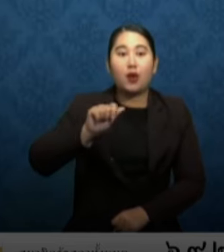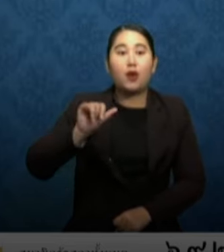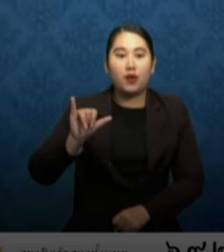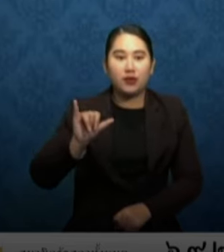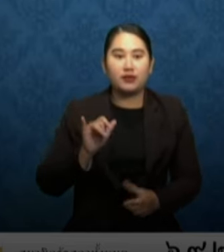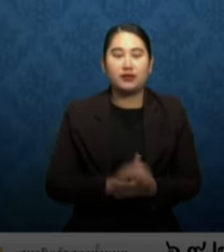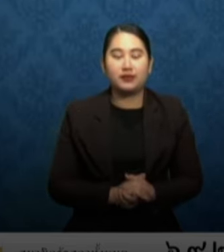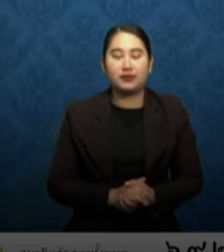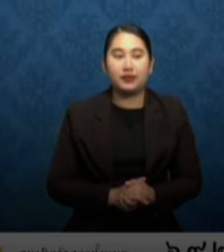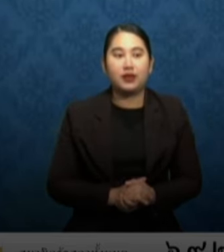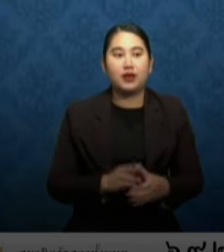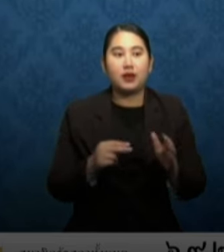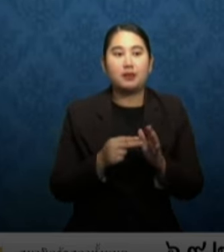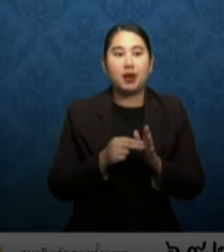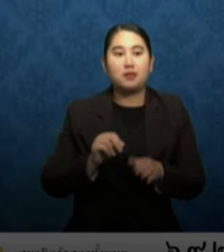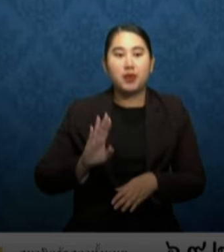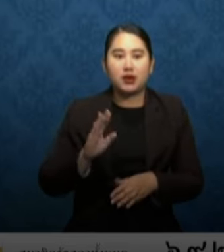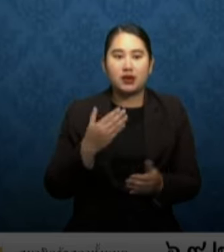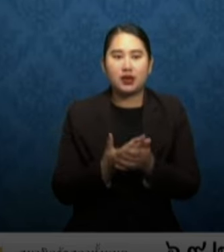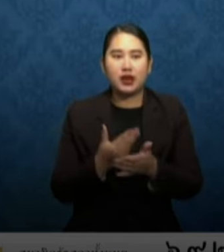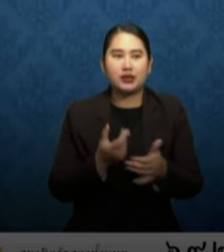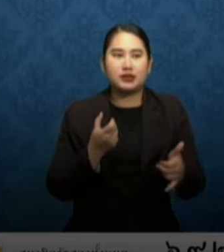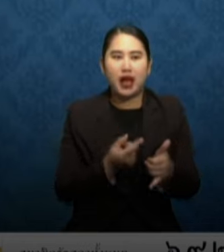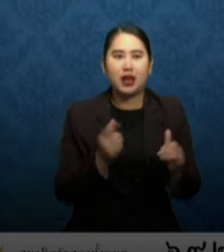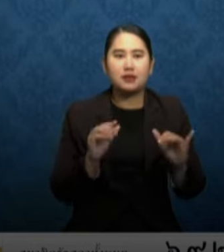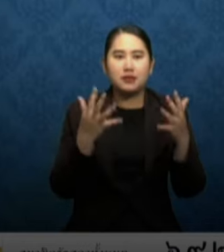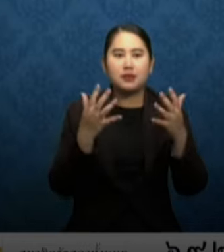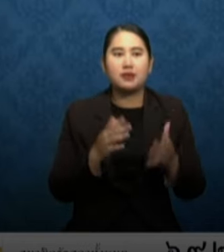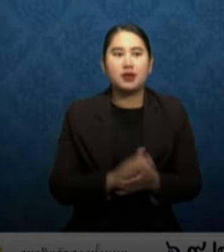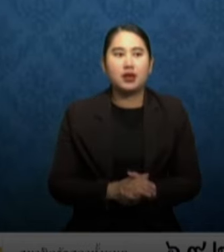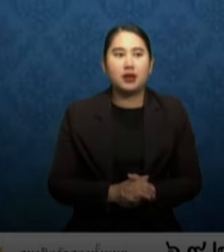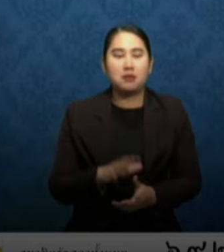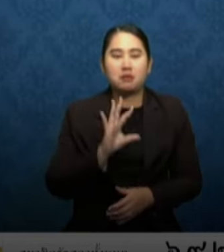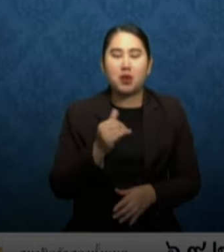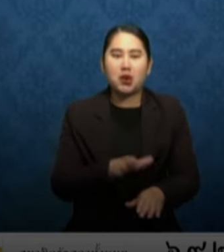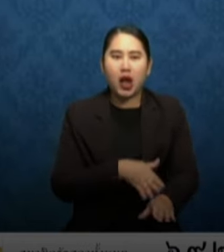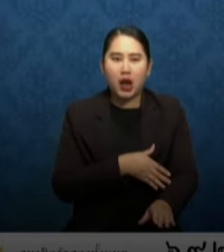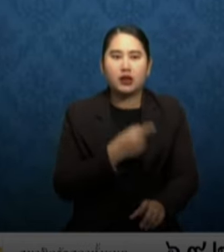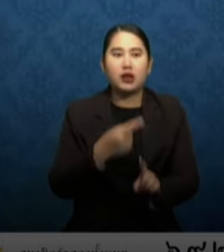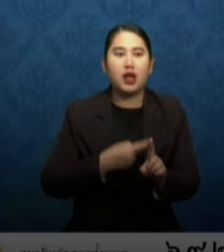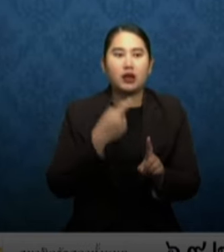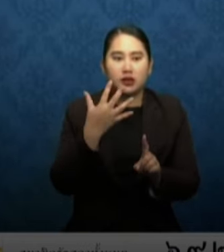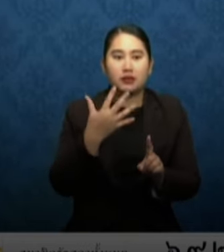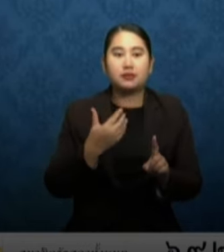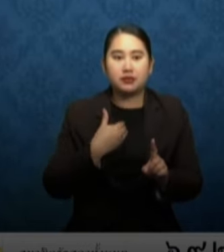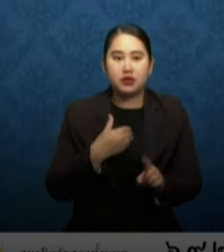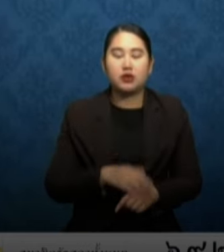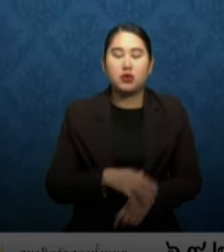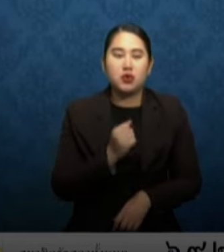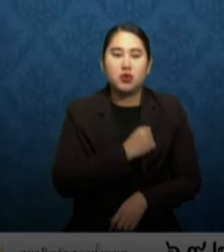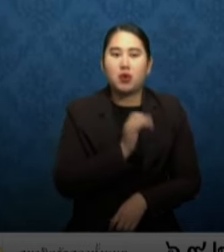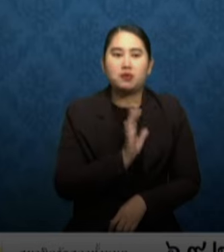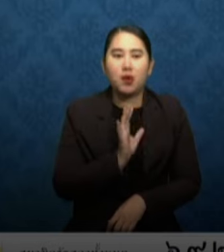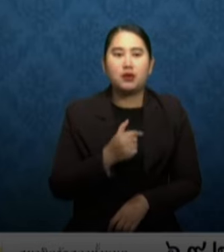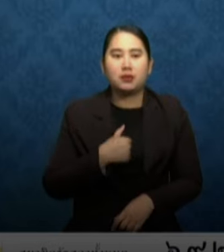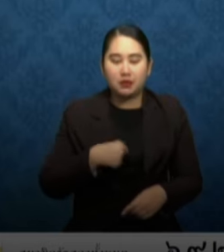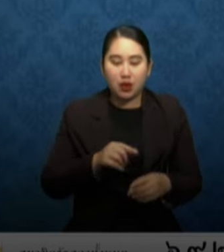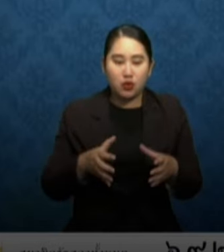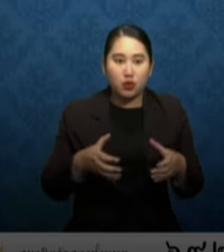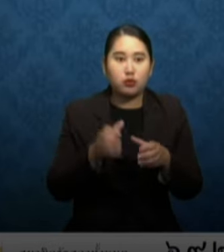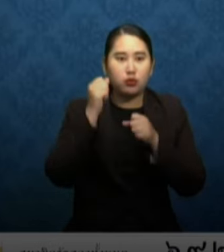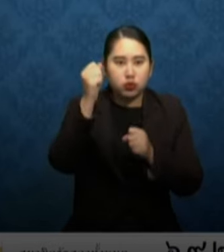ไทออยถูกนายจ้างค้างจ่ายค่าจ้างครับบางคนค้างนานถึง 5เดือนลูกจ้างทนไม่ไหวต้องออกมาชุมนุมอยู่